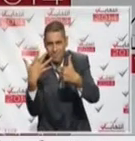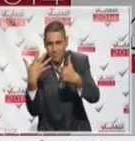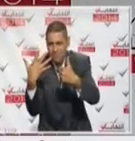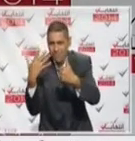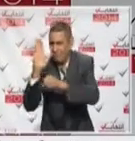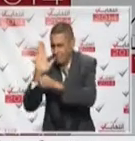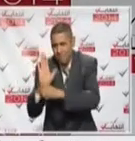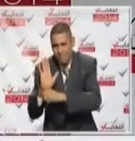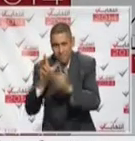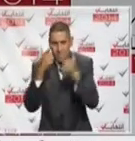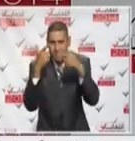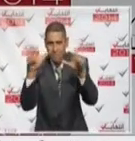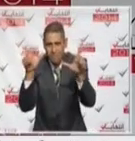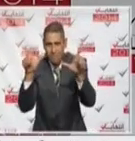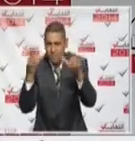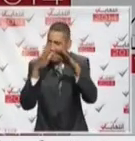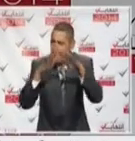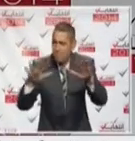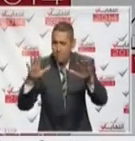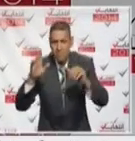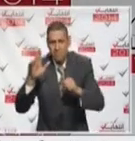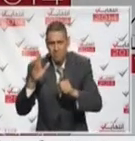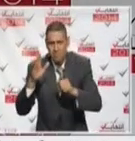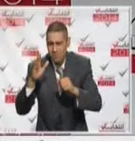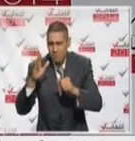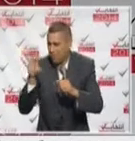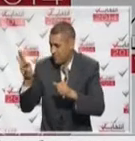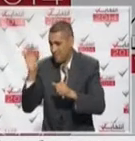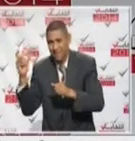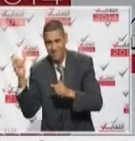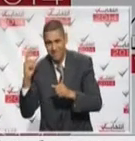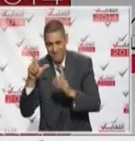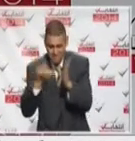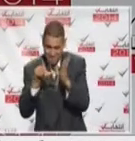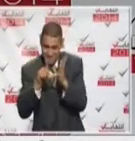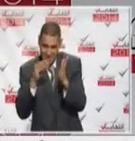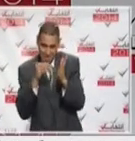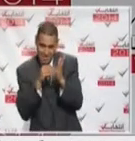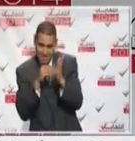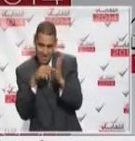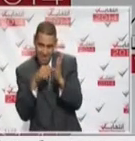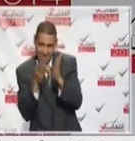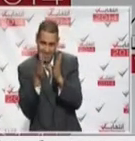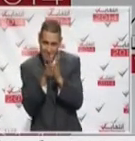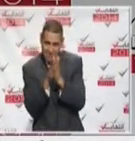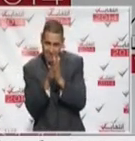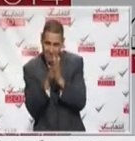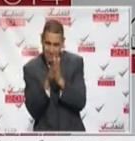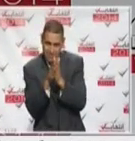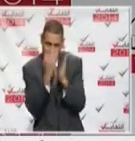ومؤازرته وبسط العدل والامن والسعي الاعتماد الاسلامي مصدرا اساسيا للتشريع وبقيه